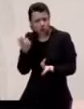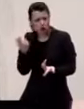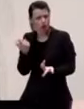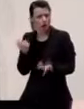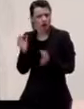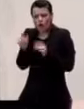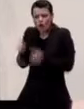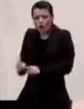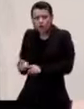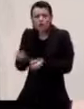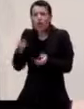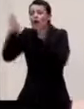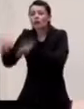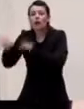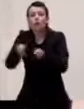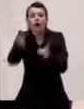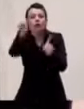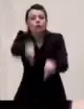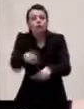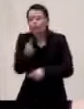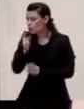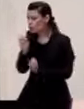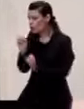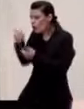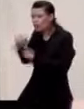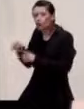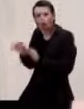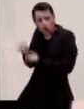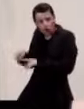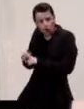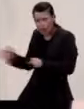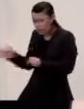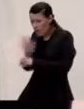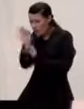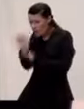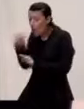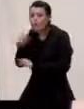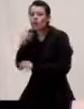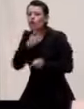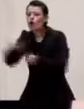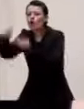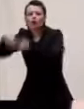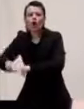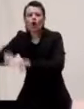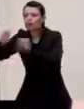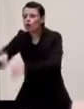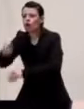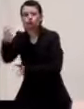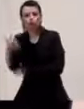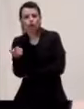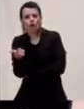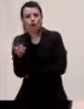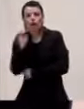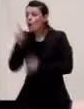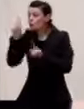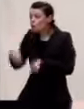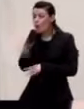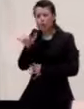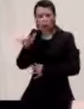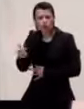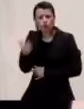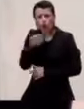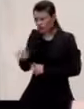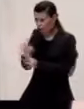il pronto soccorso era così perché non c'era la possibilità di ricoverarli o la fatica di ricoverare le centinaia di persone che arrivavano tutti i